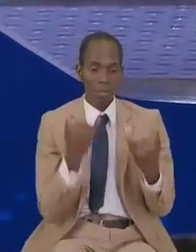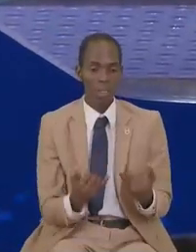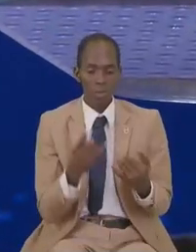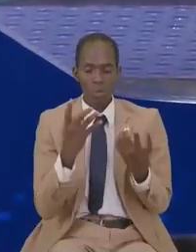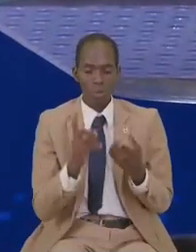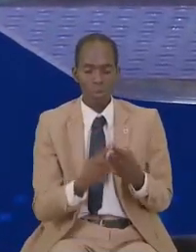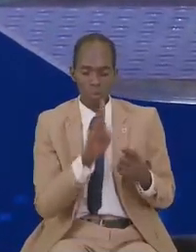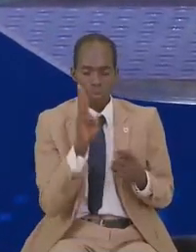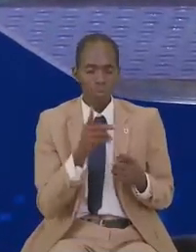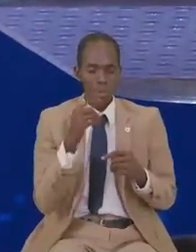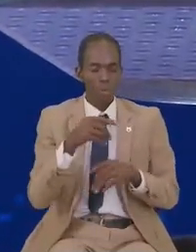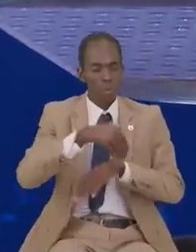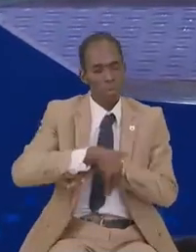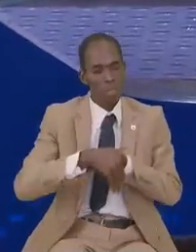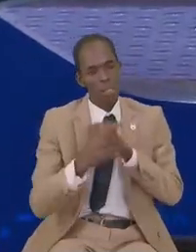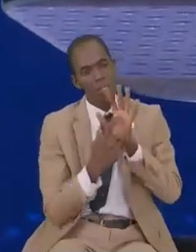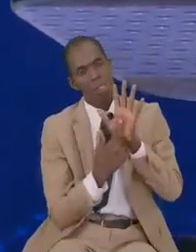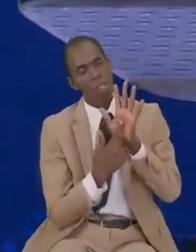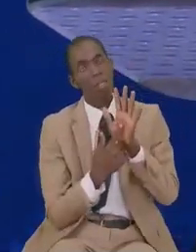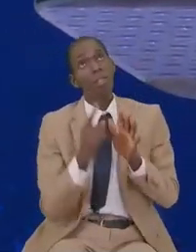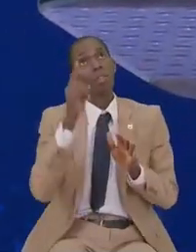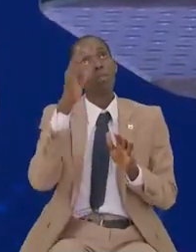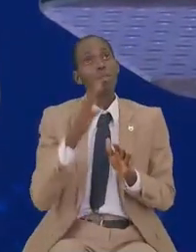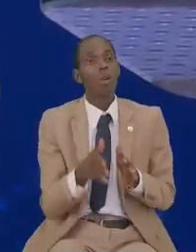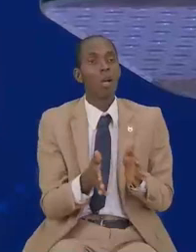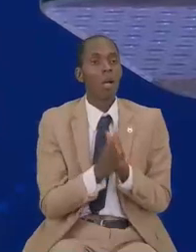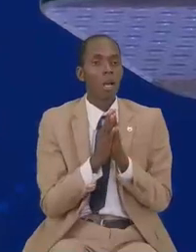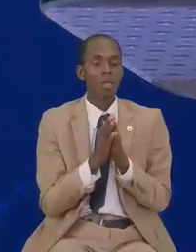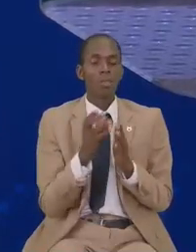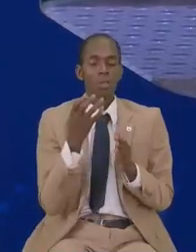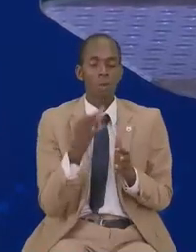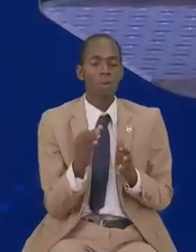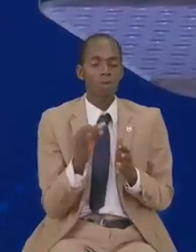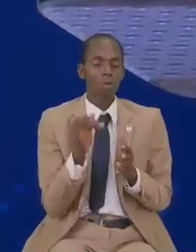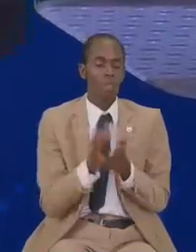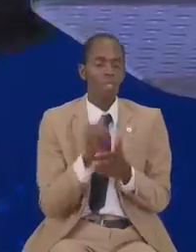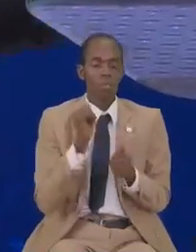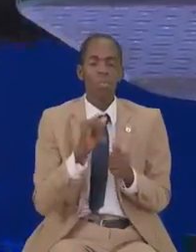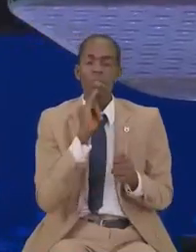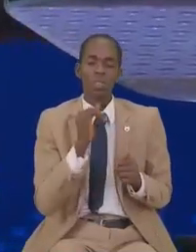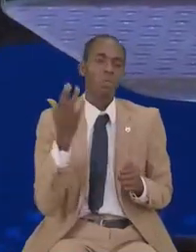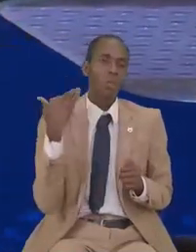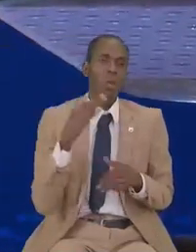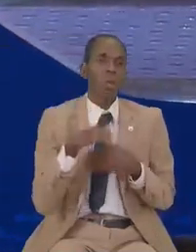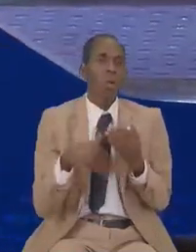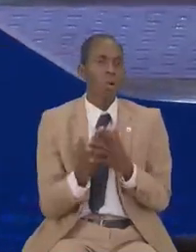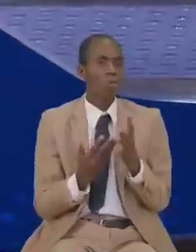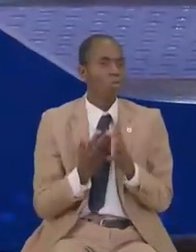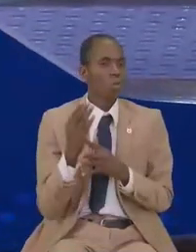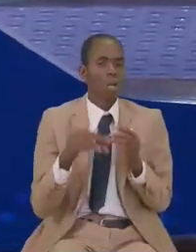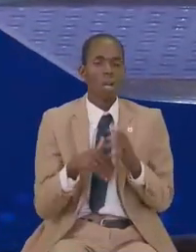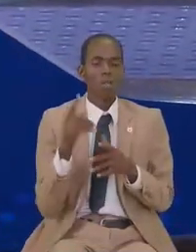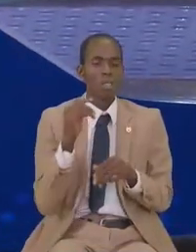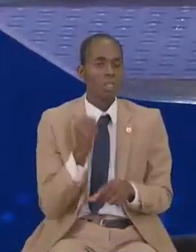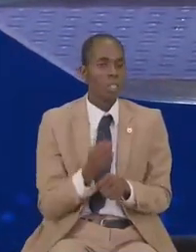l'examen s'approche maintenant. Alors ils veulent rapidement lire. Ouais. Dieu ramène ce qui est passé. De par toute